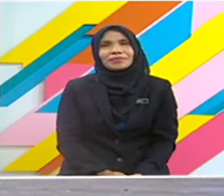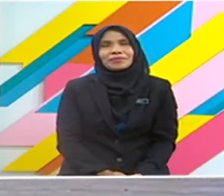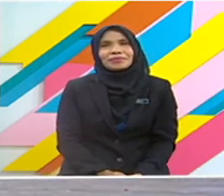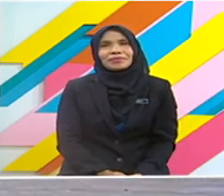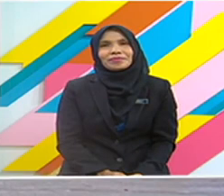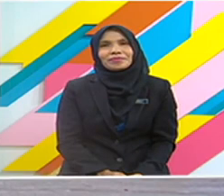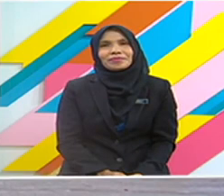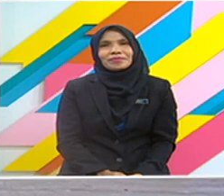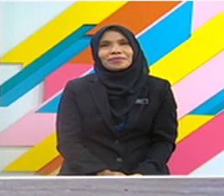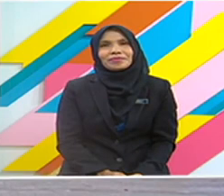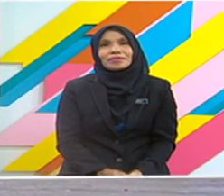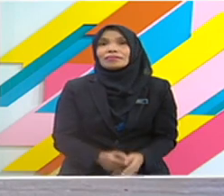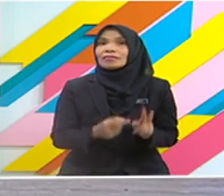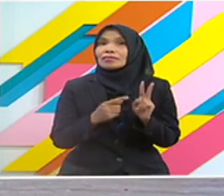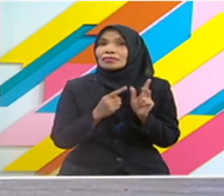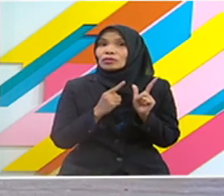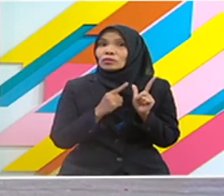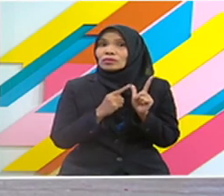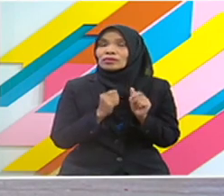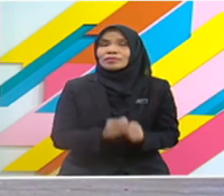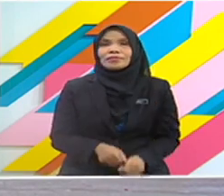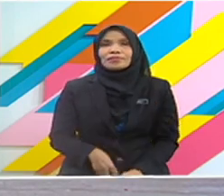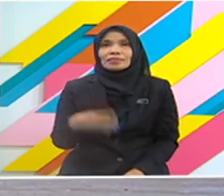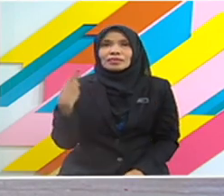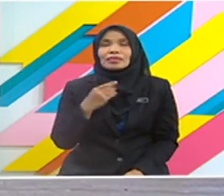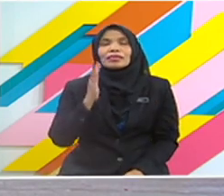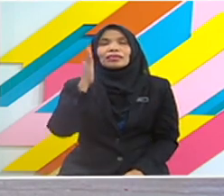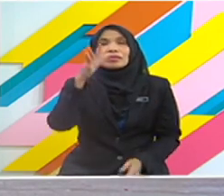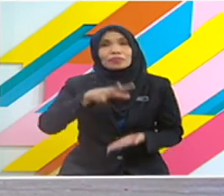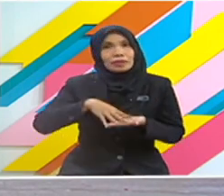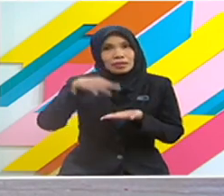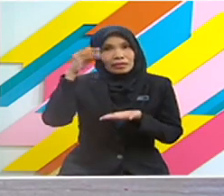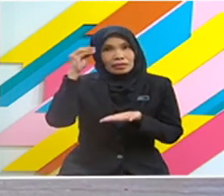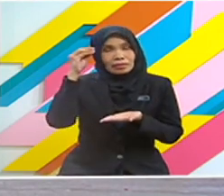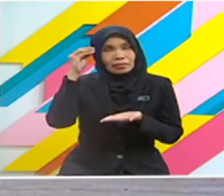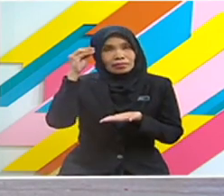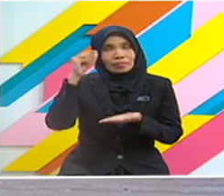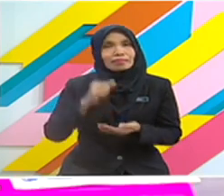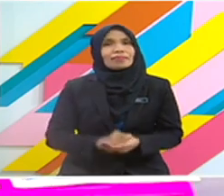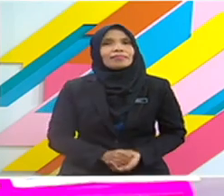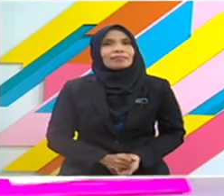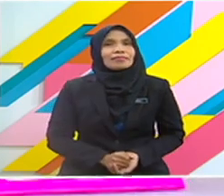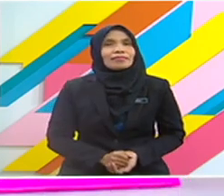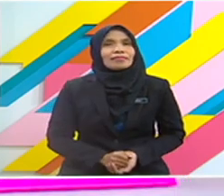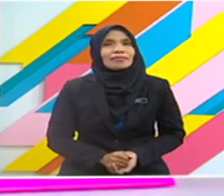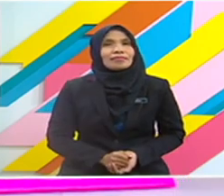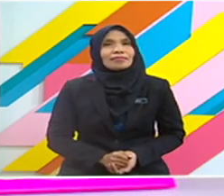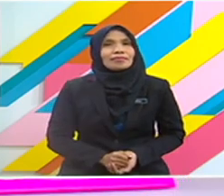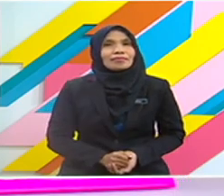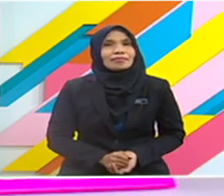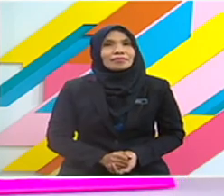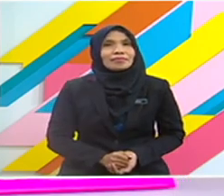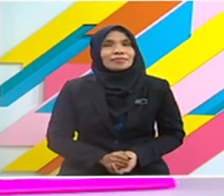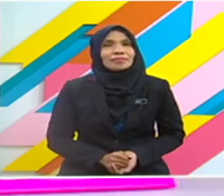Okey. Yang kedua Kak Rina, ya, kita akan belajar organ deria yang kedua. Tapi sebelum tu,